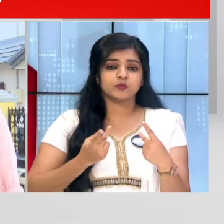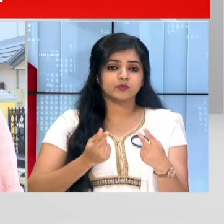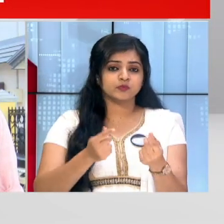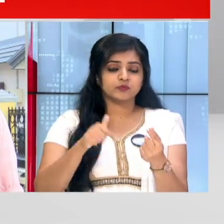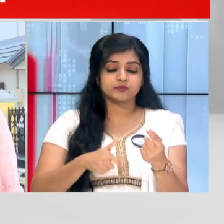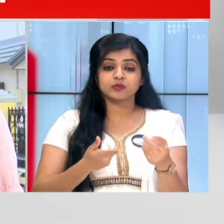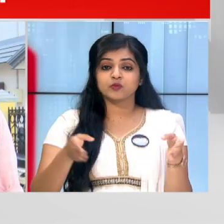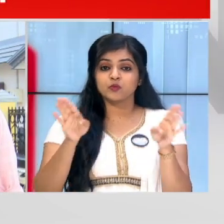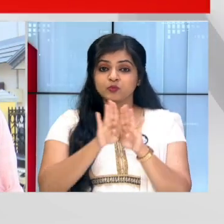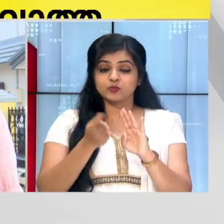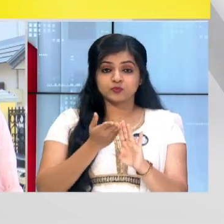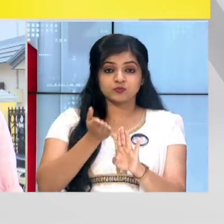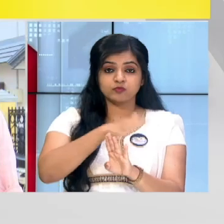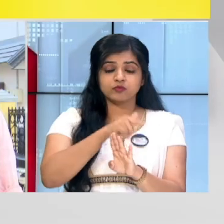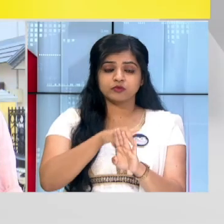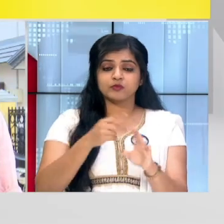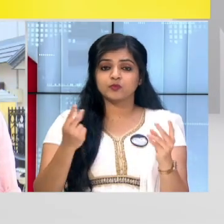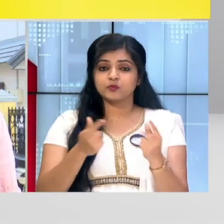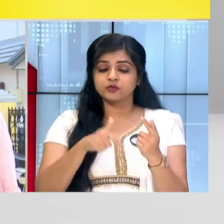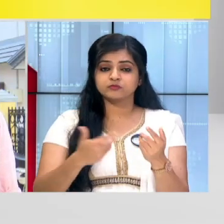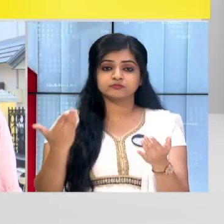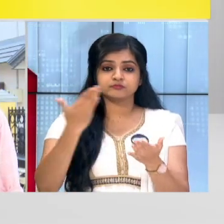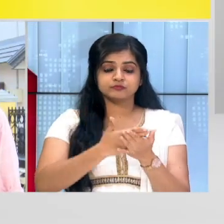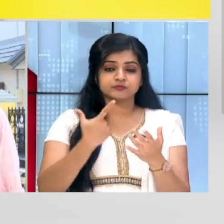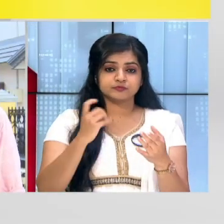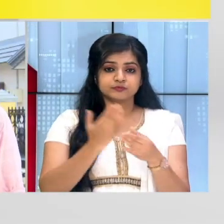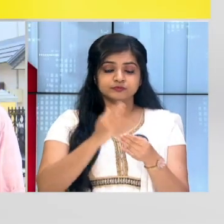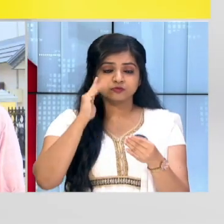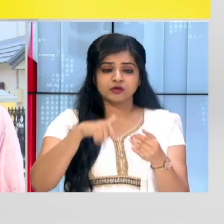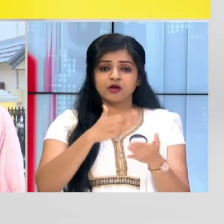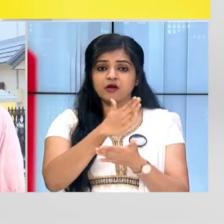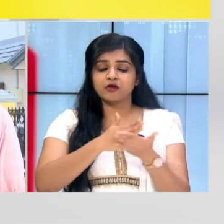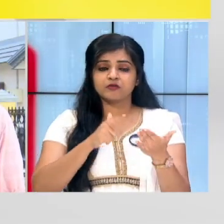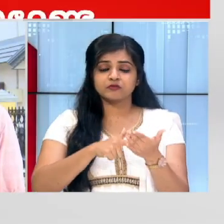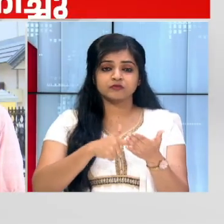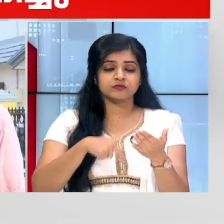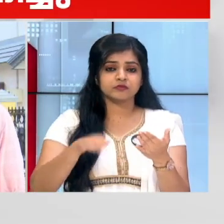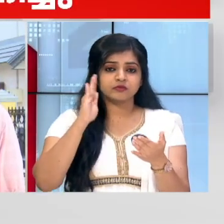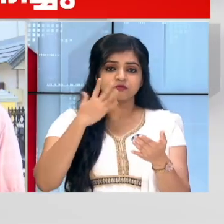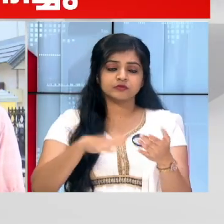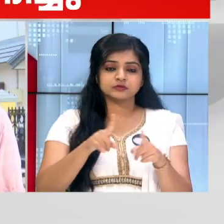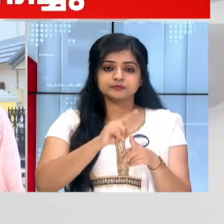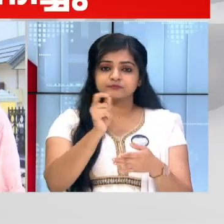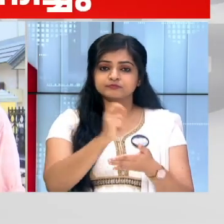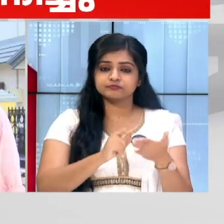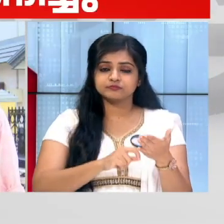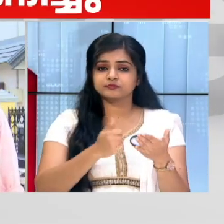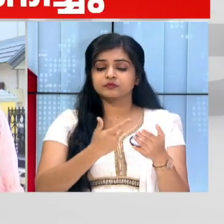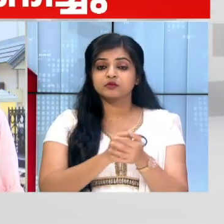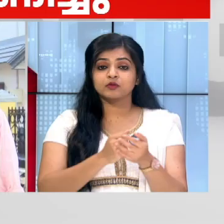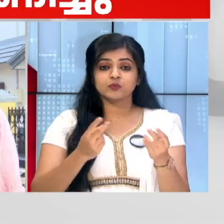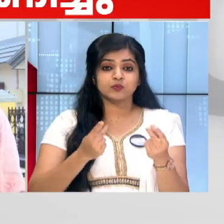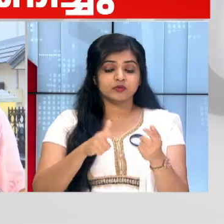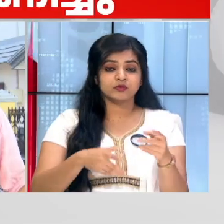വെക്കേഷന് പോകുന്നതിന് മുൻപ് ധൃതിപ്പെട്ട് ഈ കേസ് പരിഗണിച്ചു. ഭാഗികമായി കേൾക്കാത്ത വാദം ഭാഗികമായി കേട്ടുവെന്ന് രേഖപ്പെടുത്തി. അങ്ങനെയാണ് പിന്നീട് വെക്കേഷന്